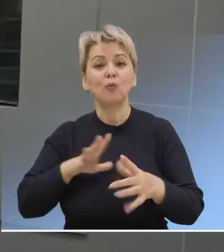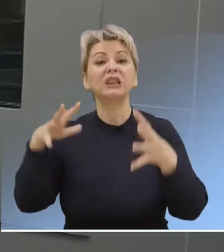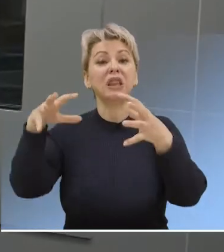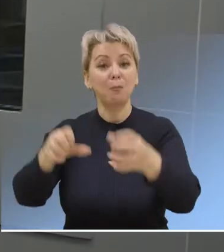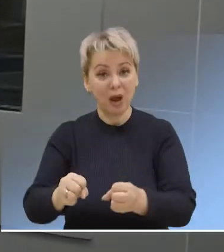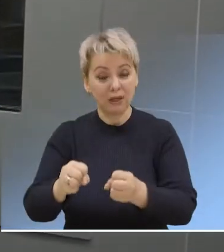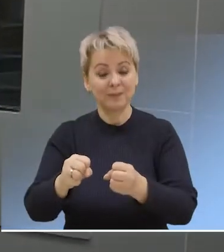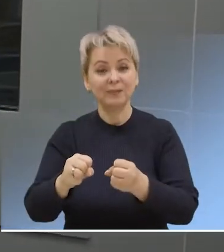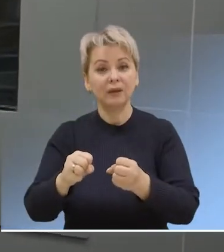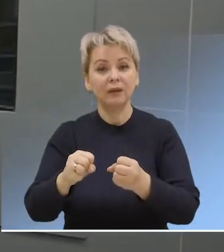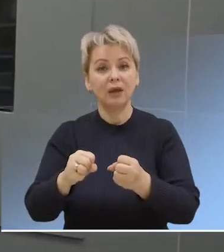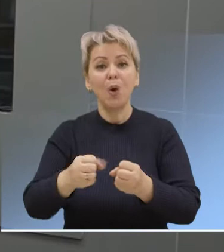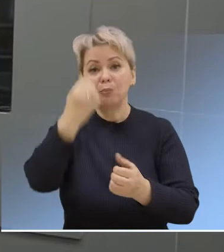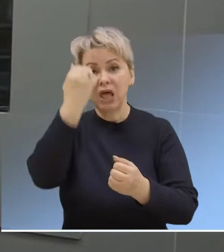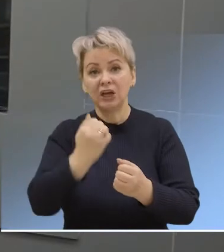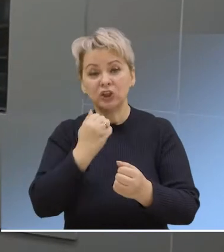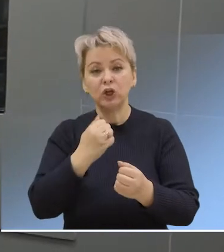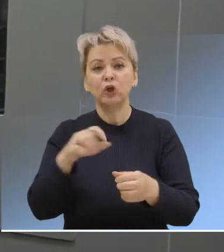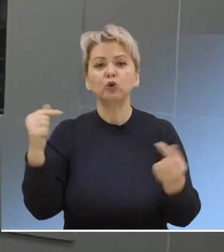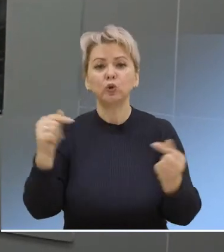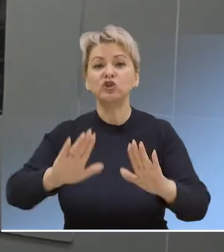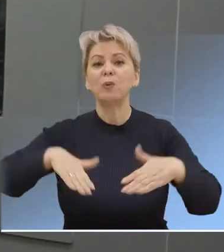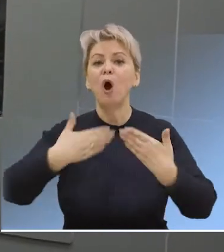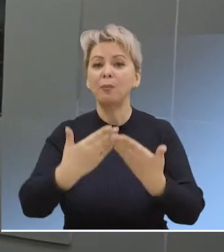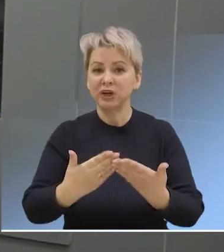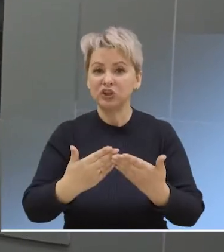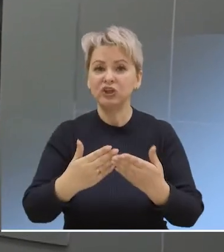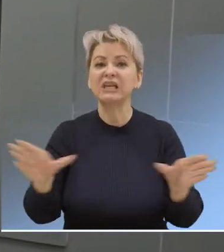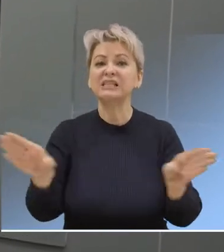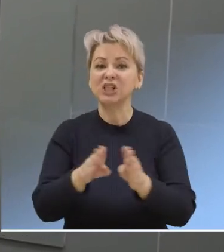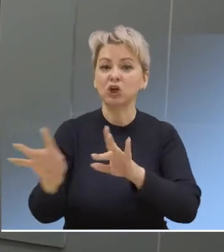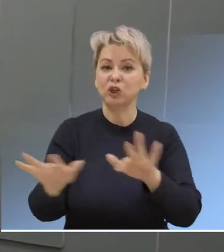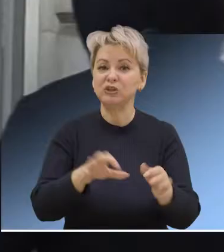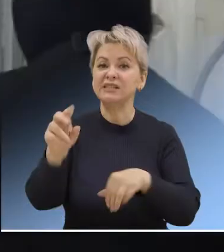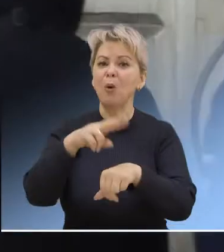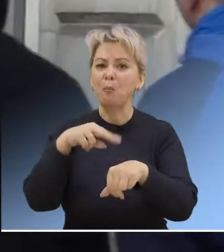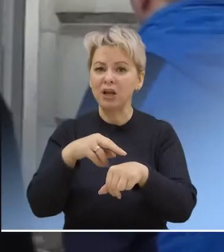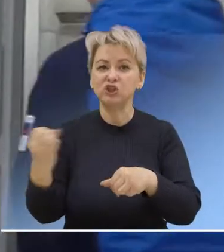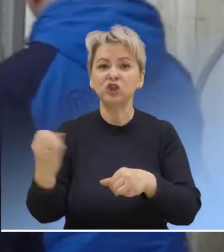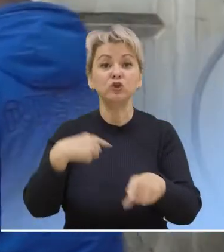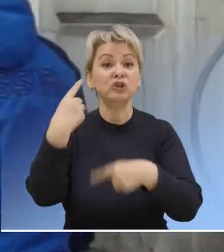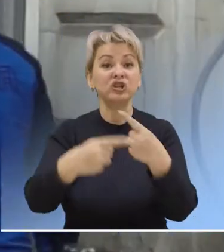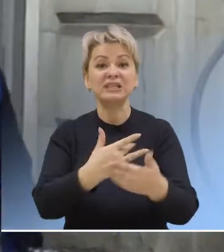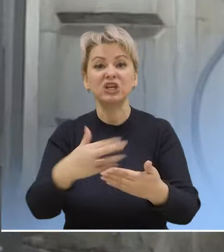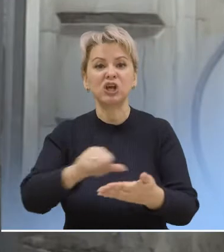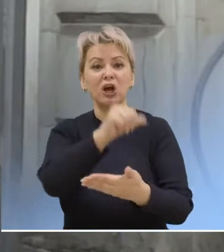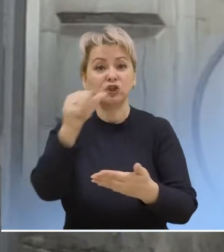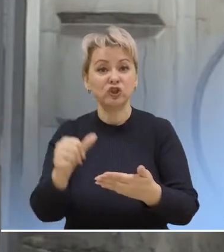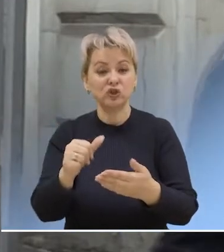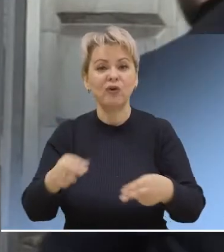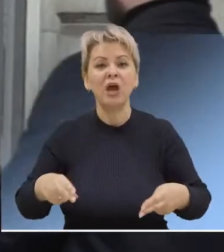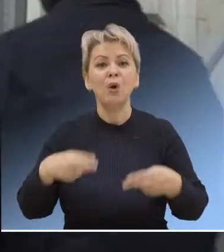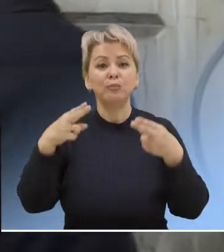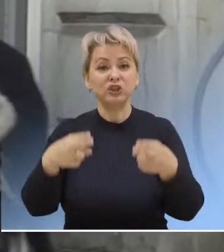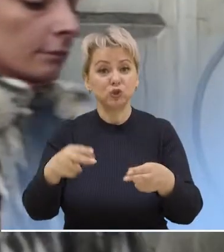на которого было совершено разбойное нападение. Благодаря своевременному обращению и слаженным действиям оперативников, еще через несколько